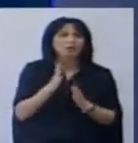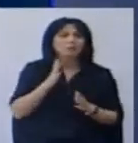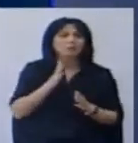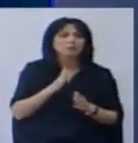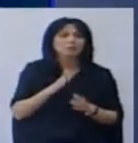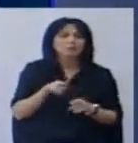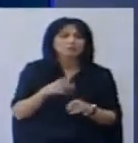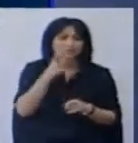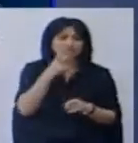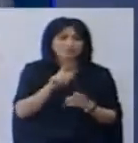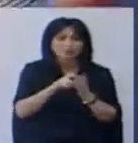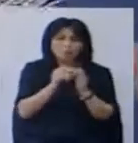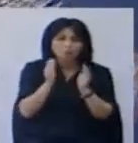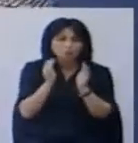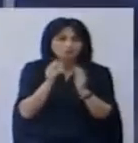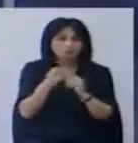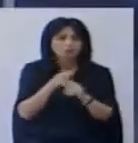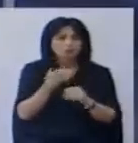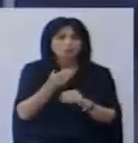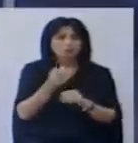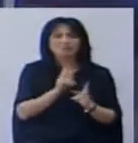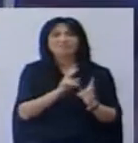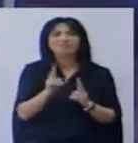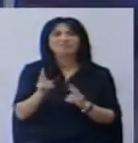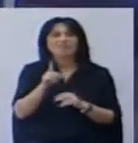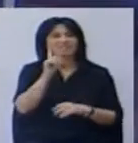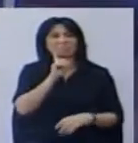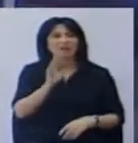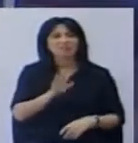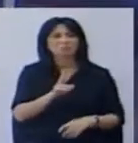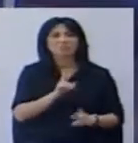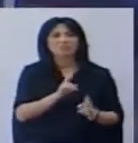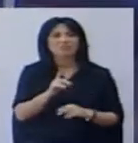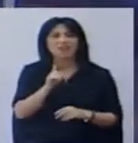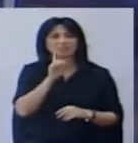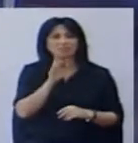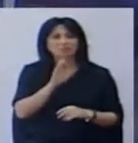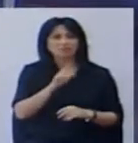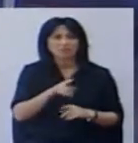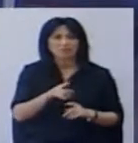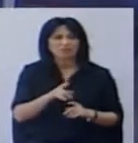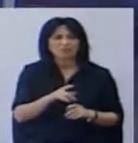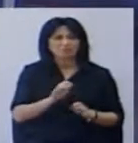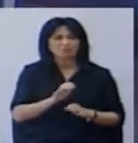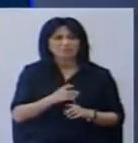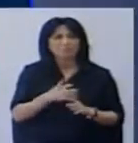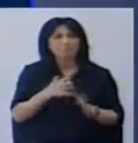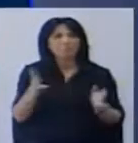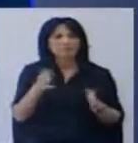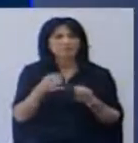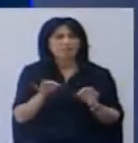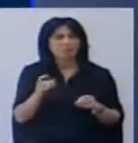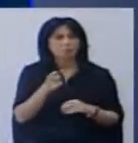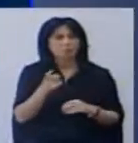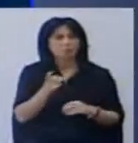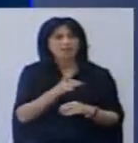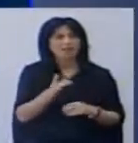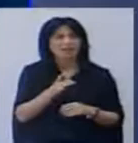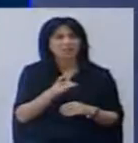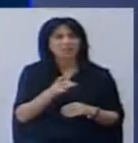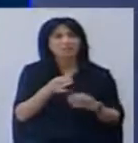ერთი თბილისში გაჩვენათ რა და მე ვიღაცებს არ სიამოვნებ თურმე ვიღაცები ფეხებში ედებათ. იცით რა, ცოტა მეტი დამოუკიდებლობა